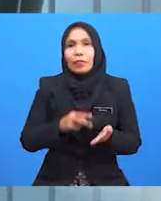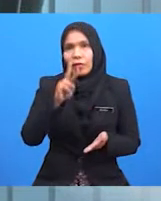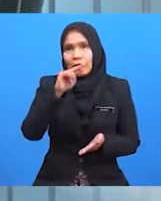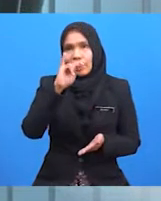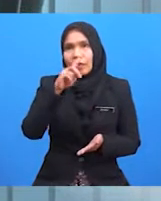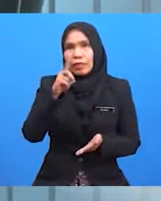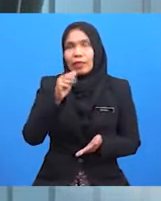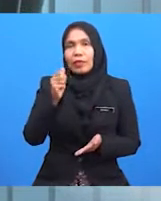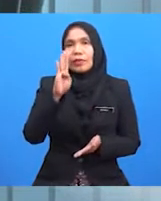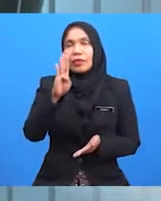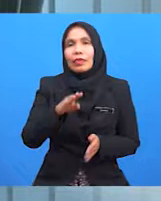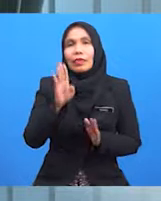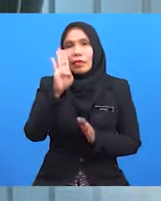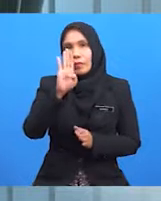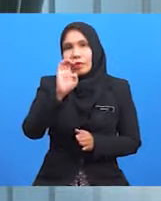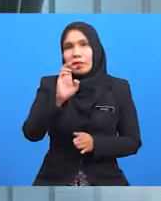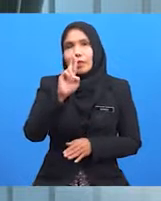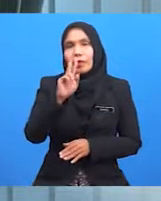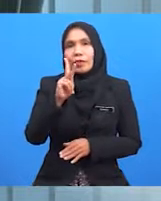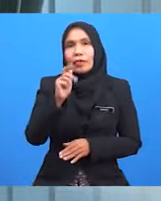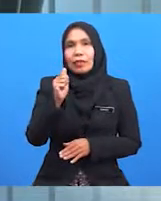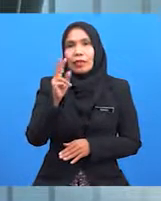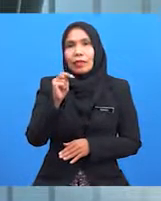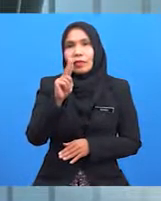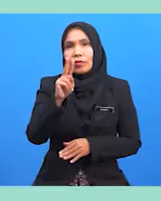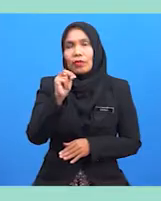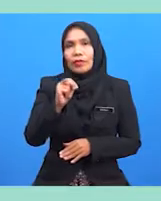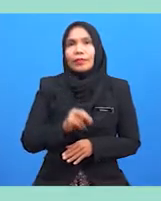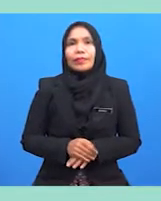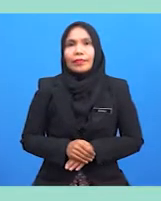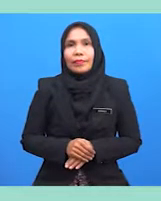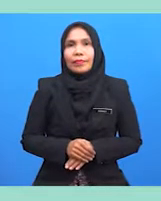Betul. Sebenarnya, rezerv berkanun ialah